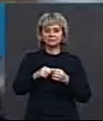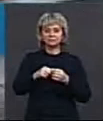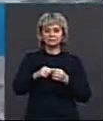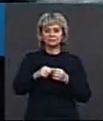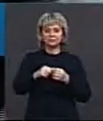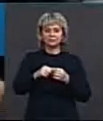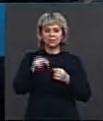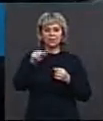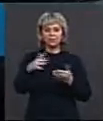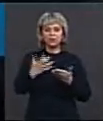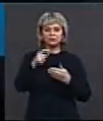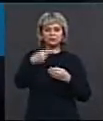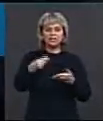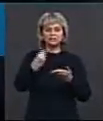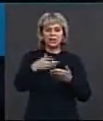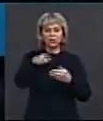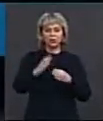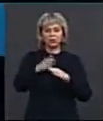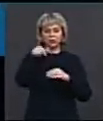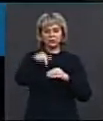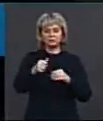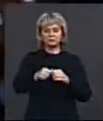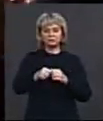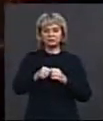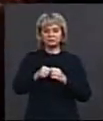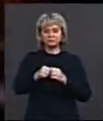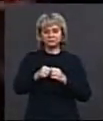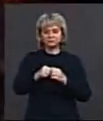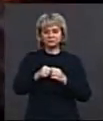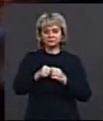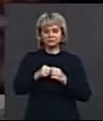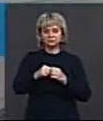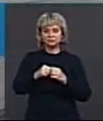Вот, пожалуйста, тебе, как дорогой гость.